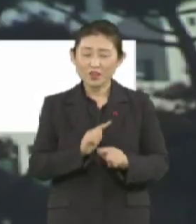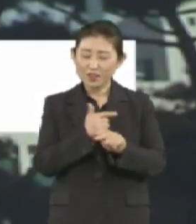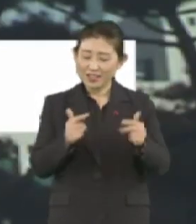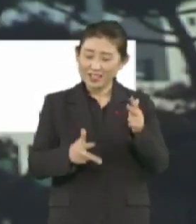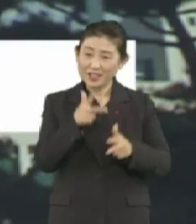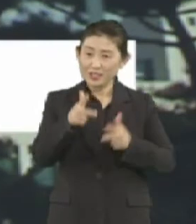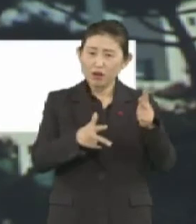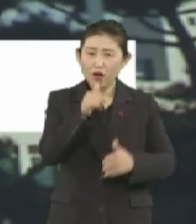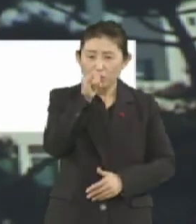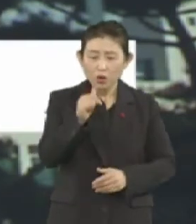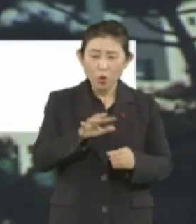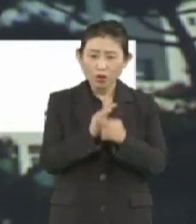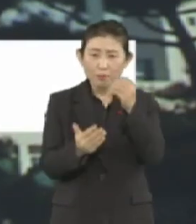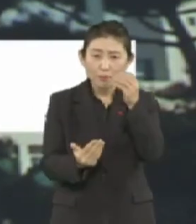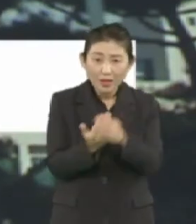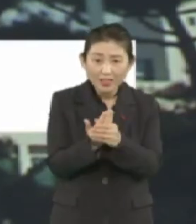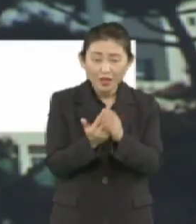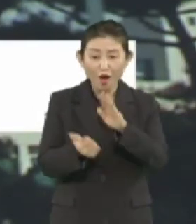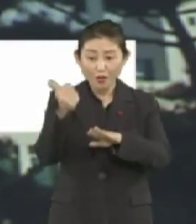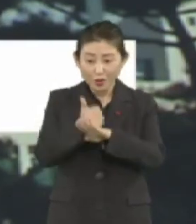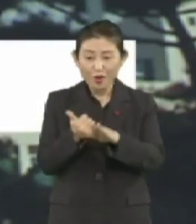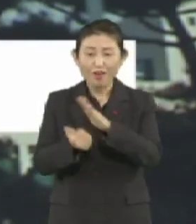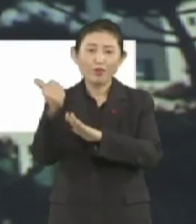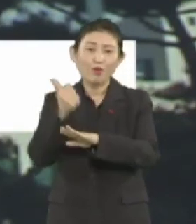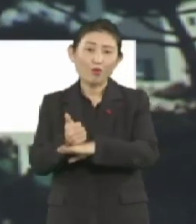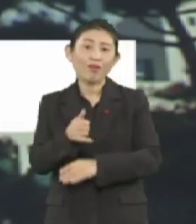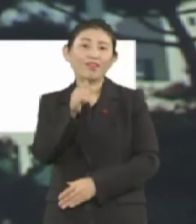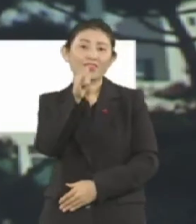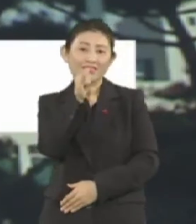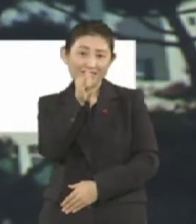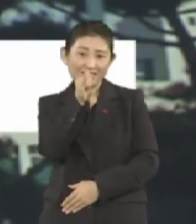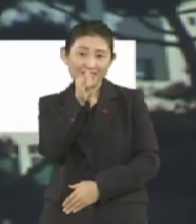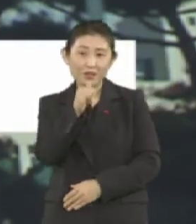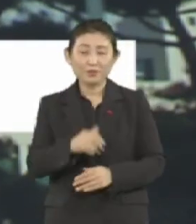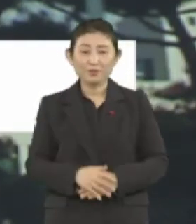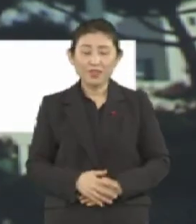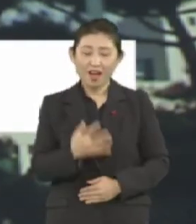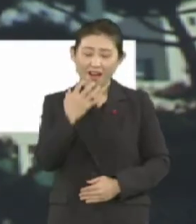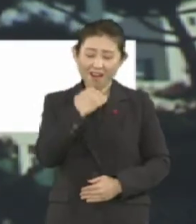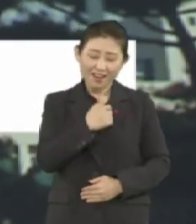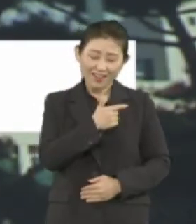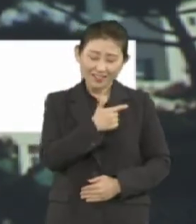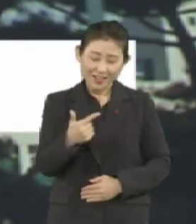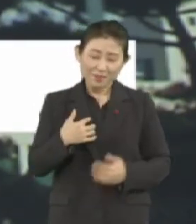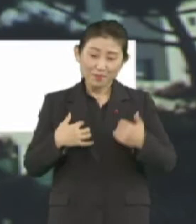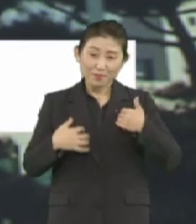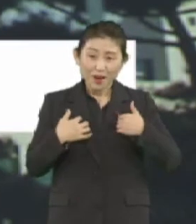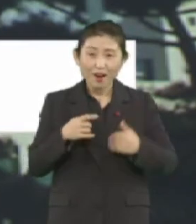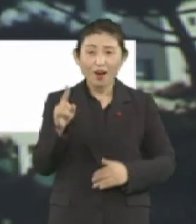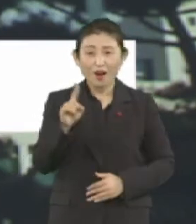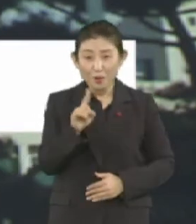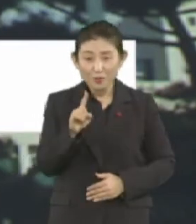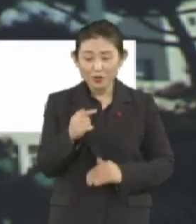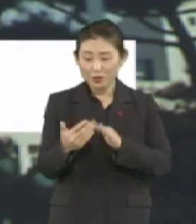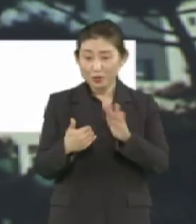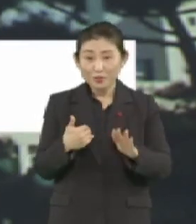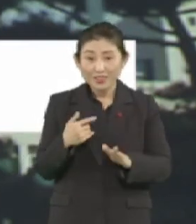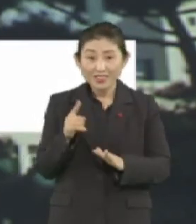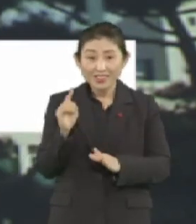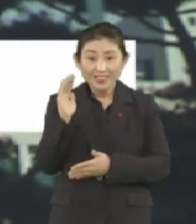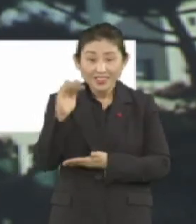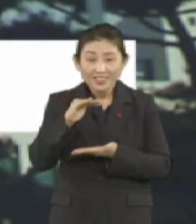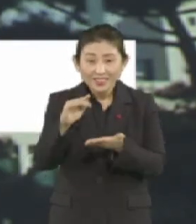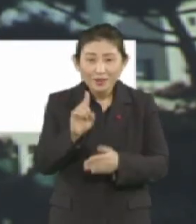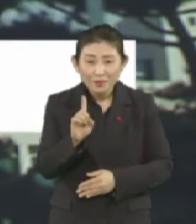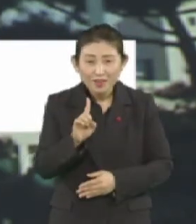사업들이 코로나의 위기 속에서도 성과를 냈는데 무엇보다도 보람 있고 또 가치 있는 일은 좀 전에